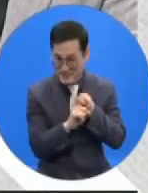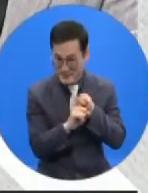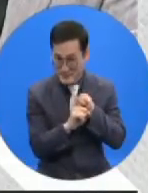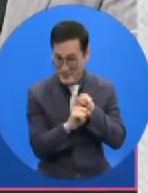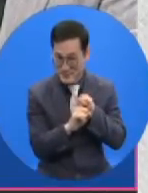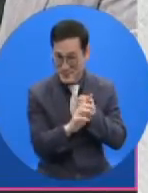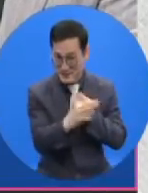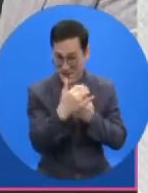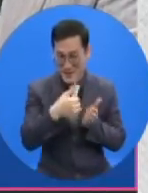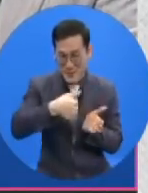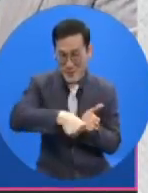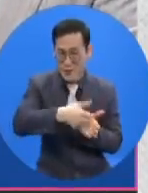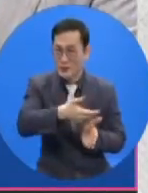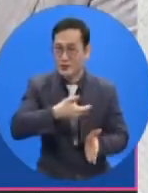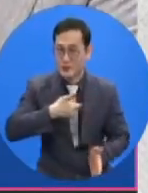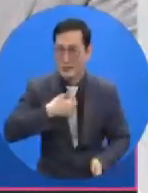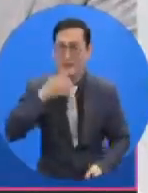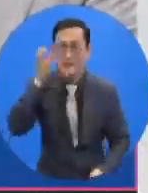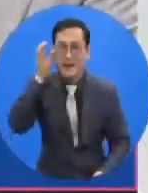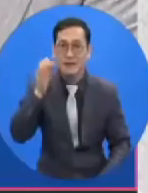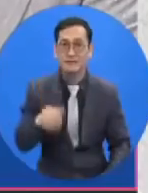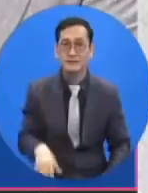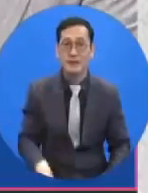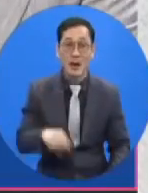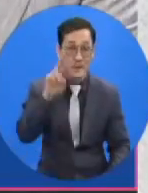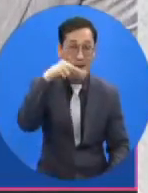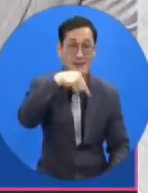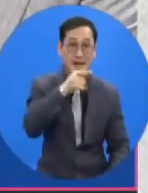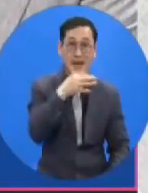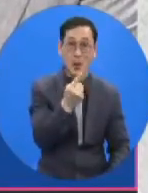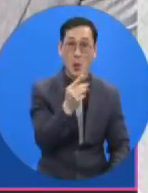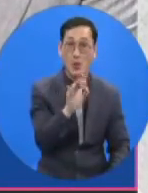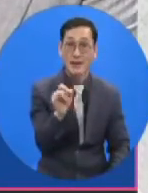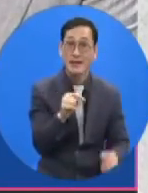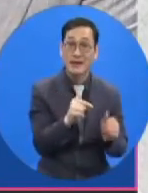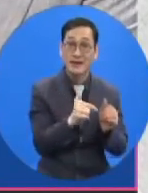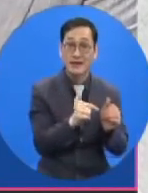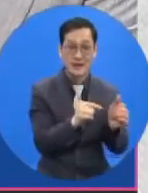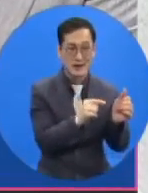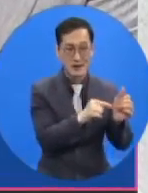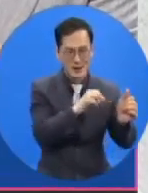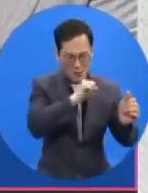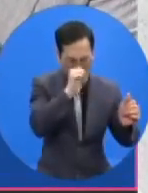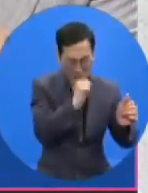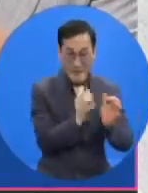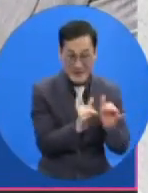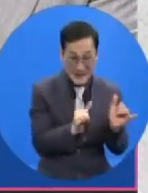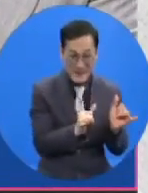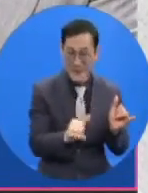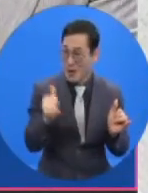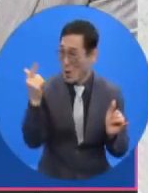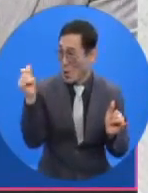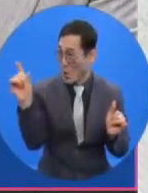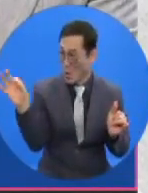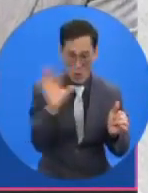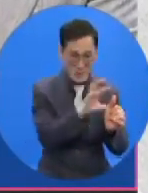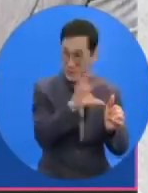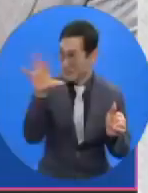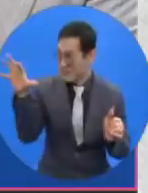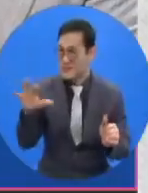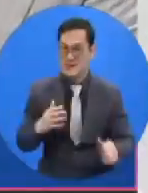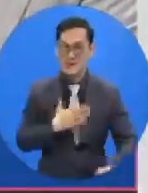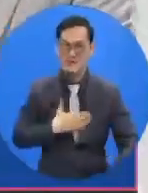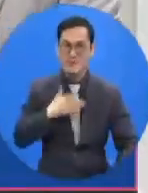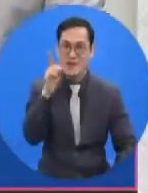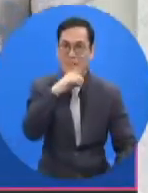저거는 결정적인 패착이 뭐냐면 박세로이 팬들이 상당히 불쾌했을 것 같아요. 그리고 또한 홍준표 대표를 저렇게